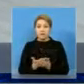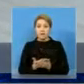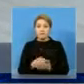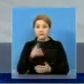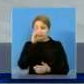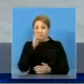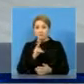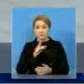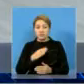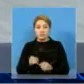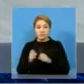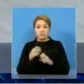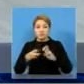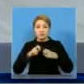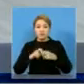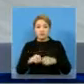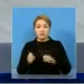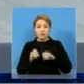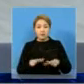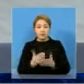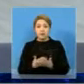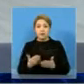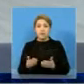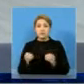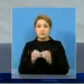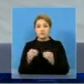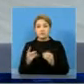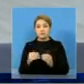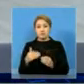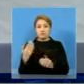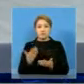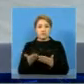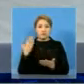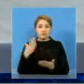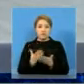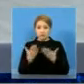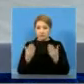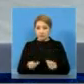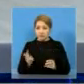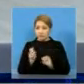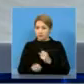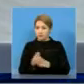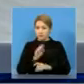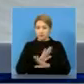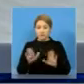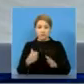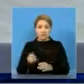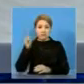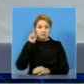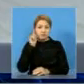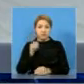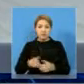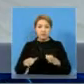Отходы вывозят нерегулярно. Последний раз убирали дней 10-12 назад. С тех пор никто не появлялся. Я звонил